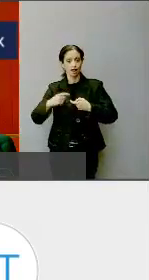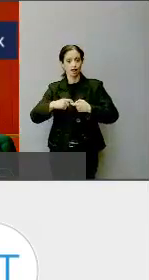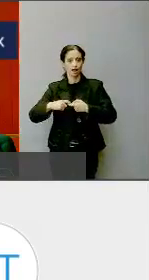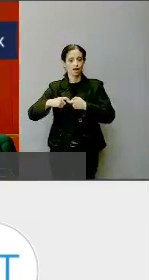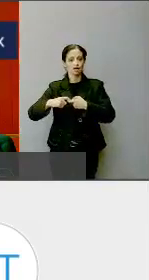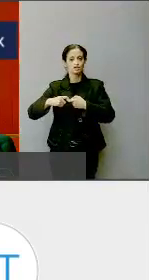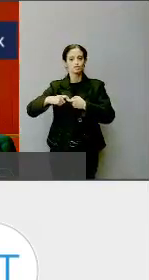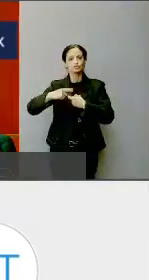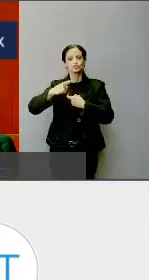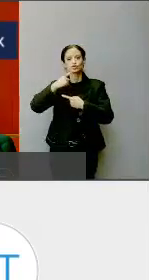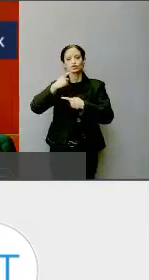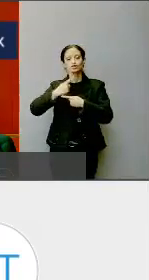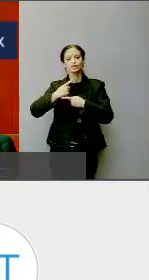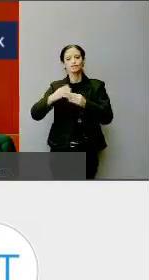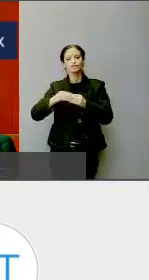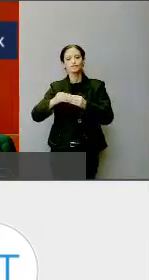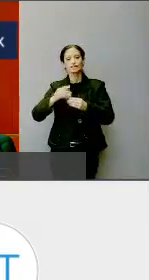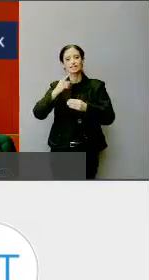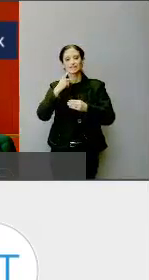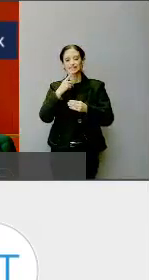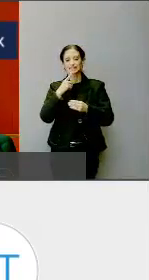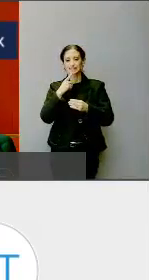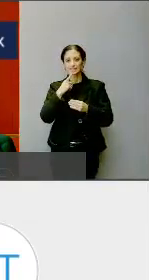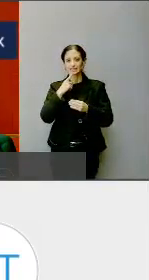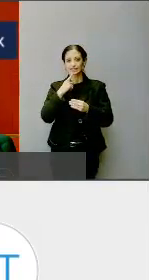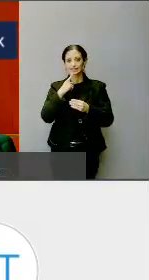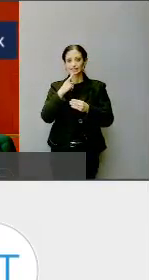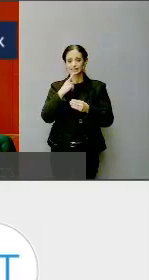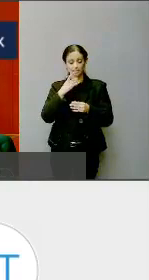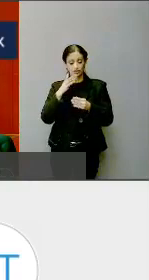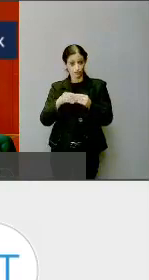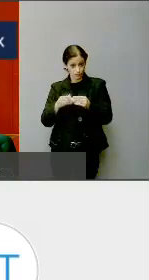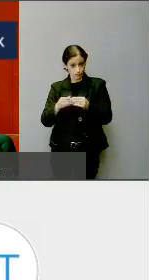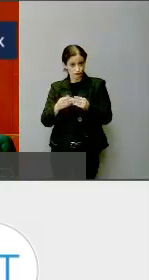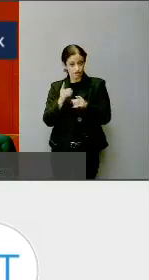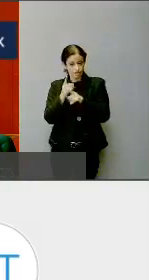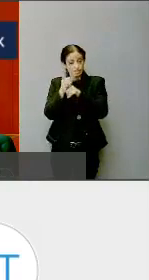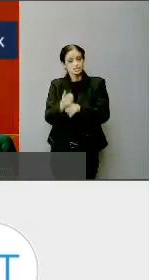attivano interventi in base alla variante